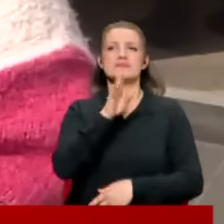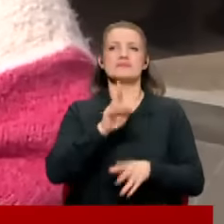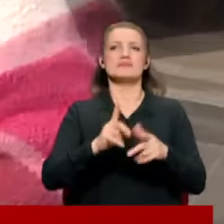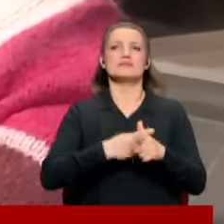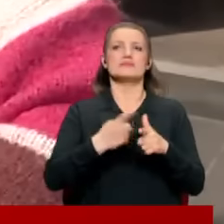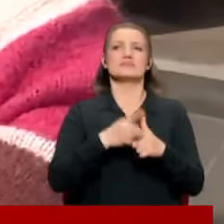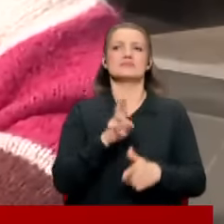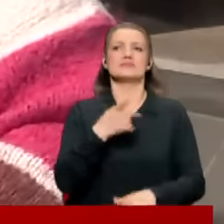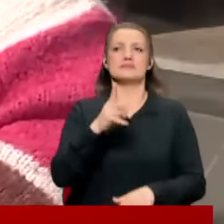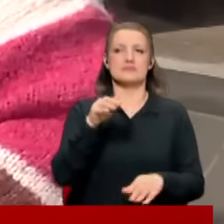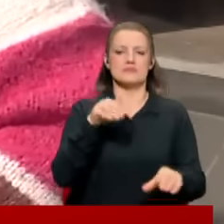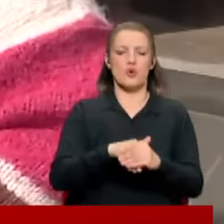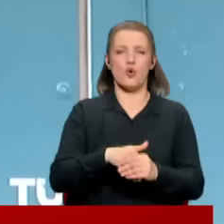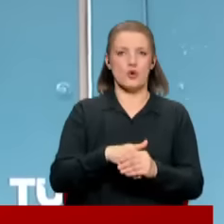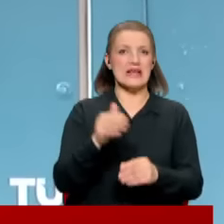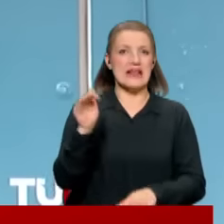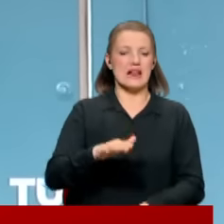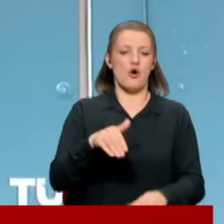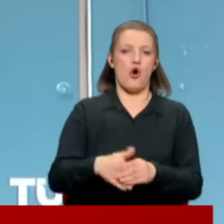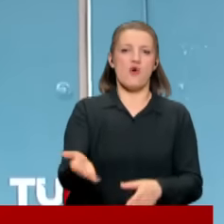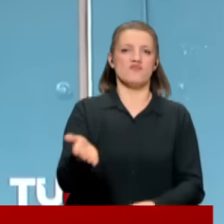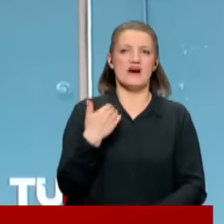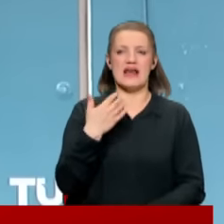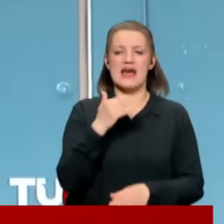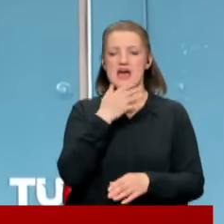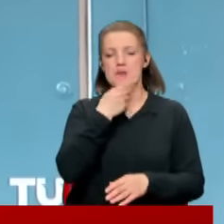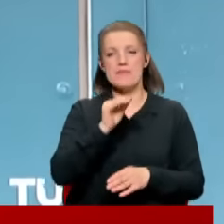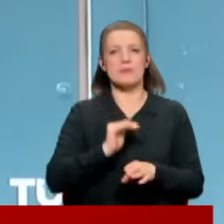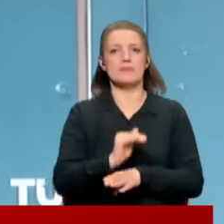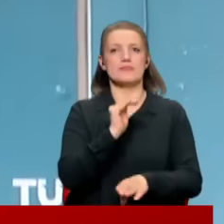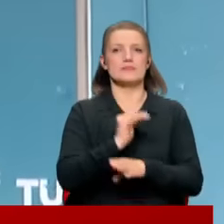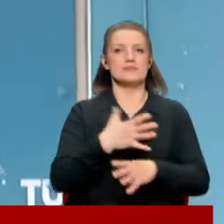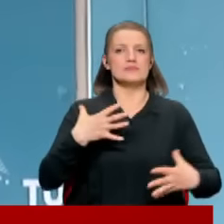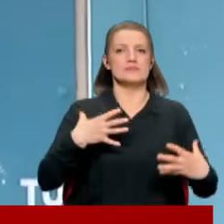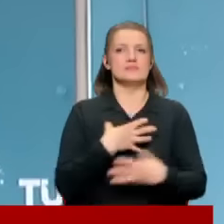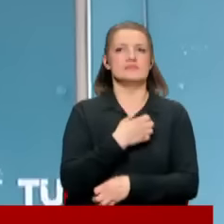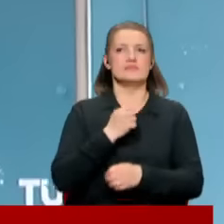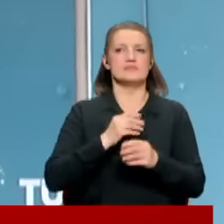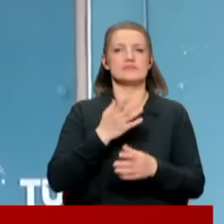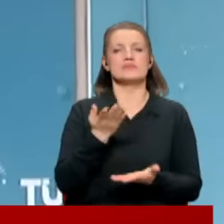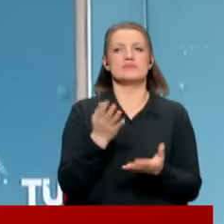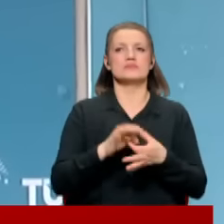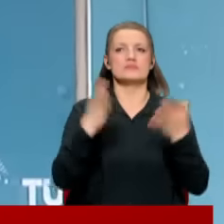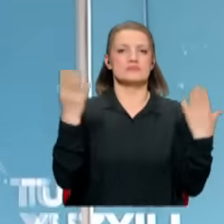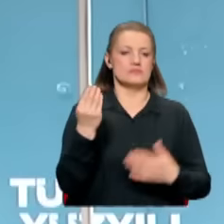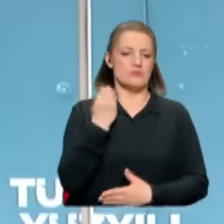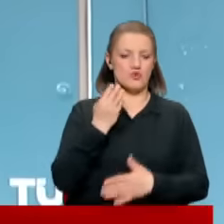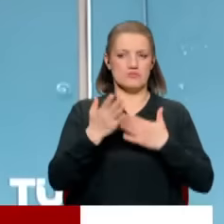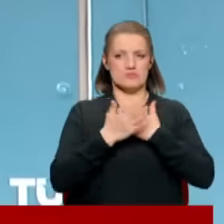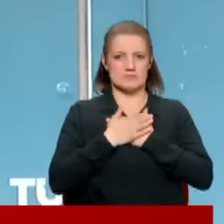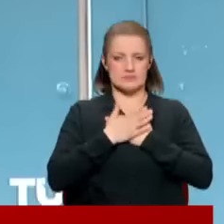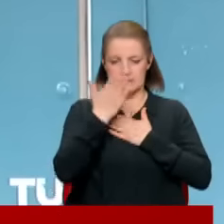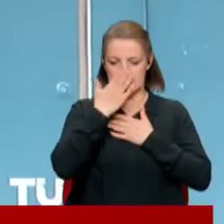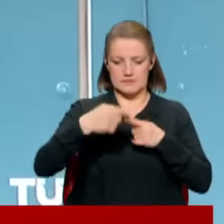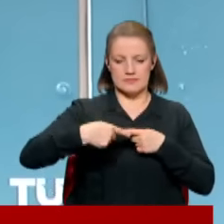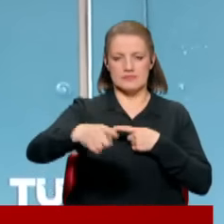7 milyar. Oy geldi mi ver oy. Emeklilerimizin yaşadığı sıkıntıların çözümü boynumuzun borcudur. Önümüzdeki